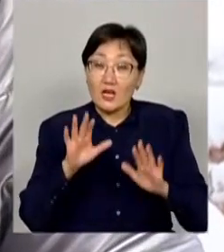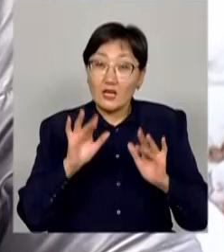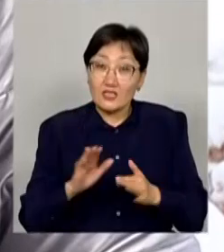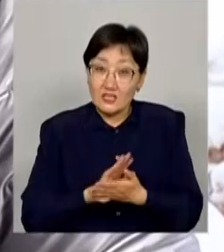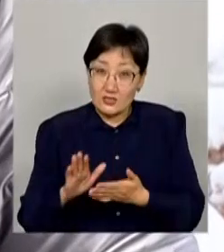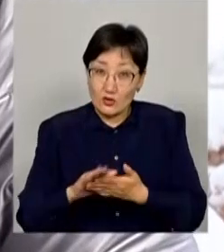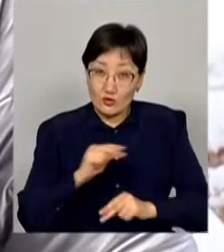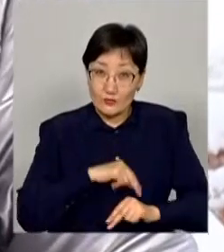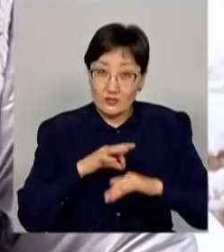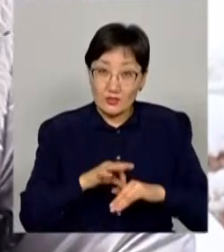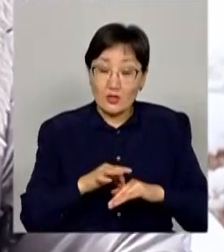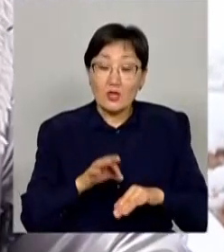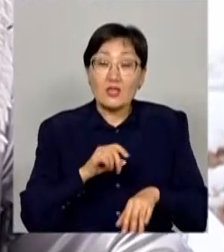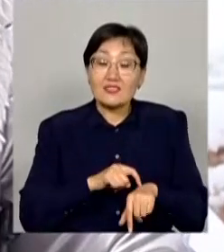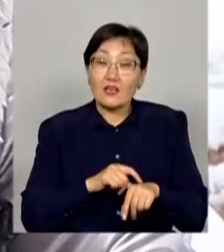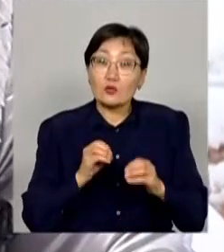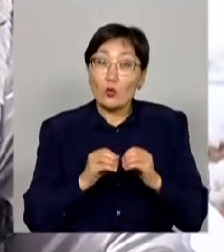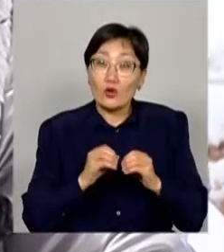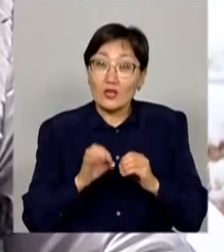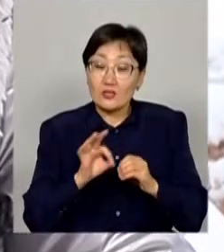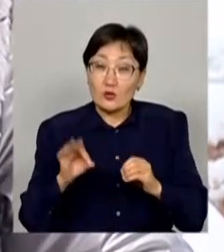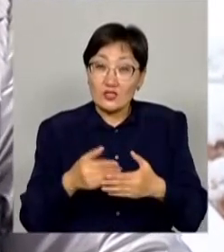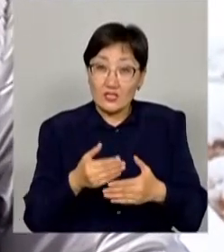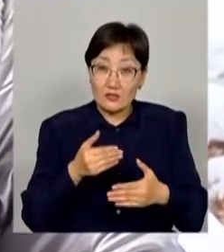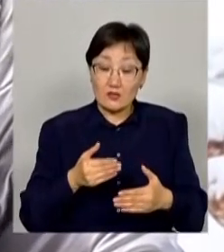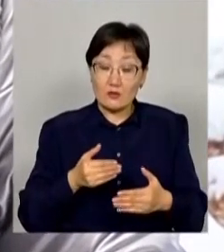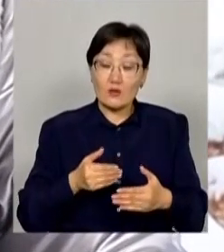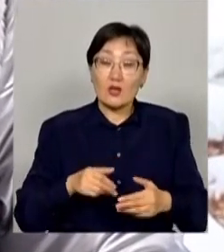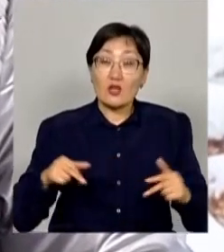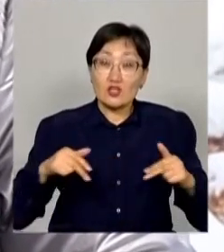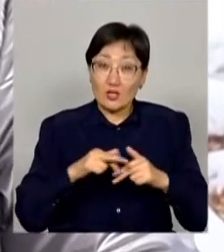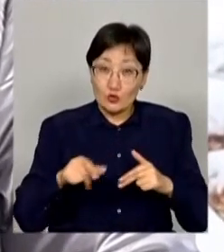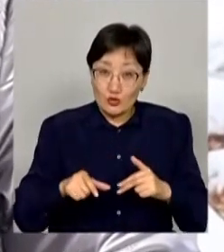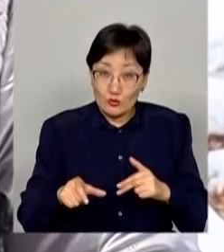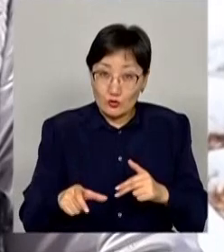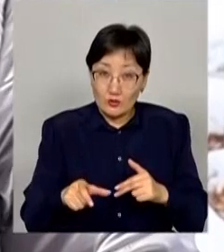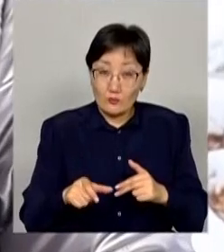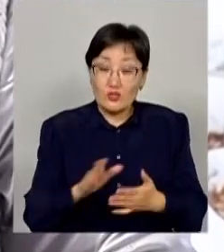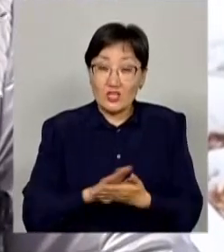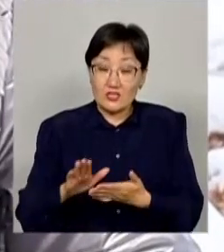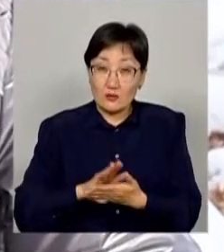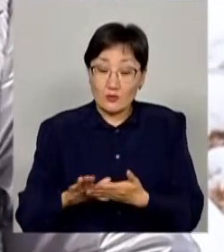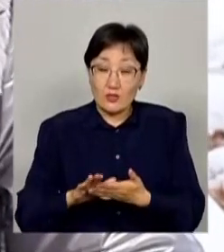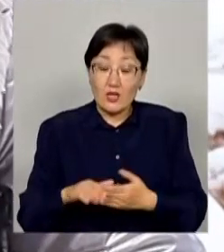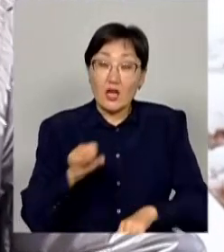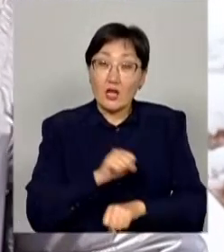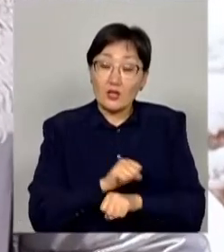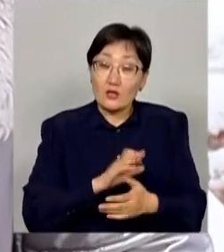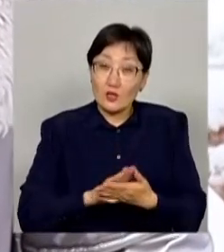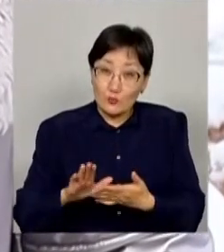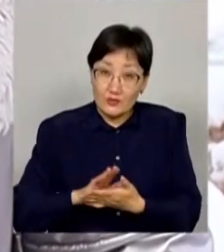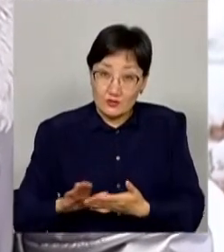кейін 10-ға дейін бізде жаяу жүргіншілер жолдарын тазалау бойынша аялдамаларды тазалау және